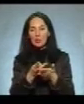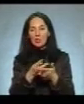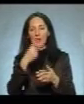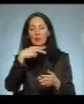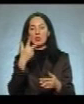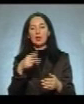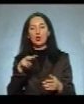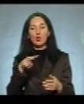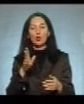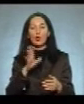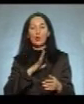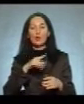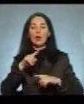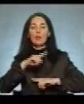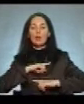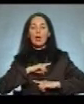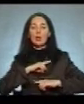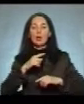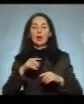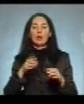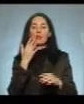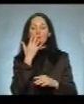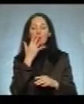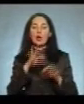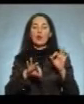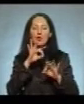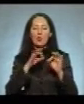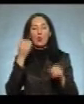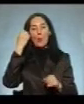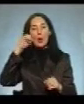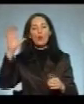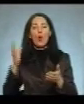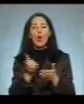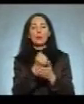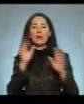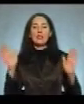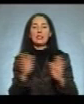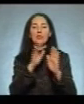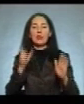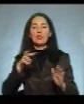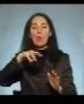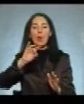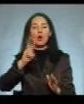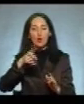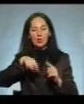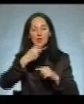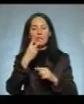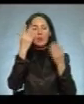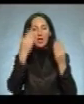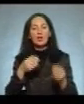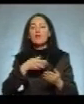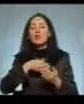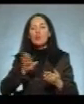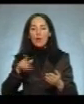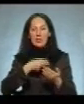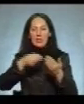23 лютого відбувся фінал національного відбору. Перемогу на ньому здобула співачка Марув. Через два дні вона відмовилася